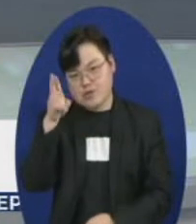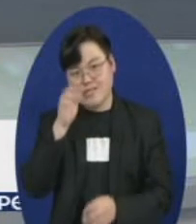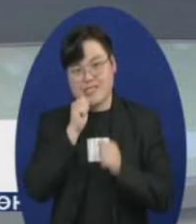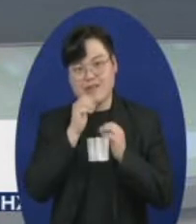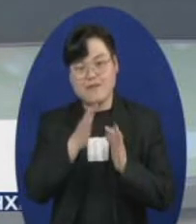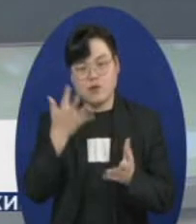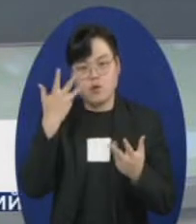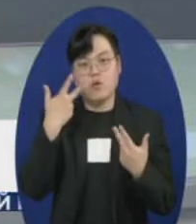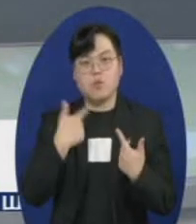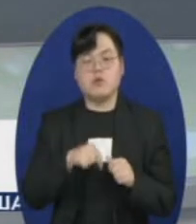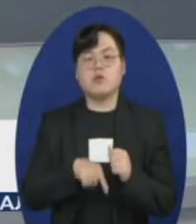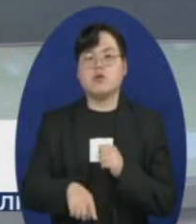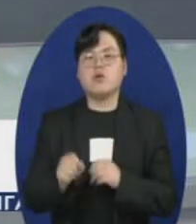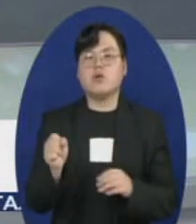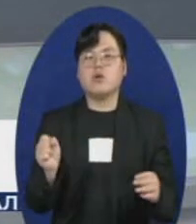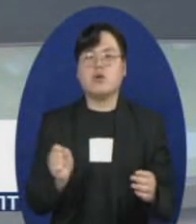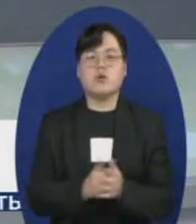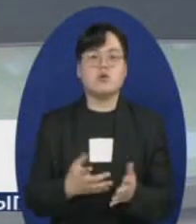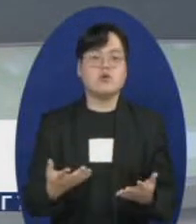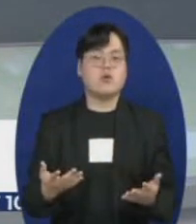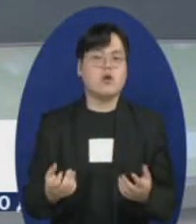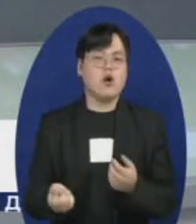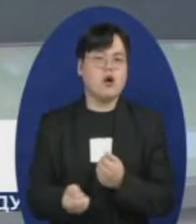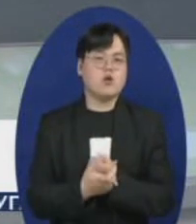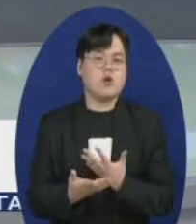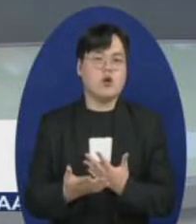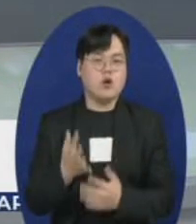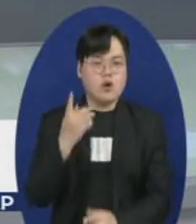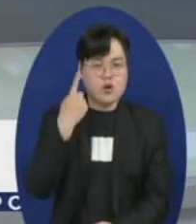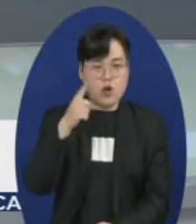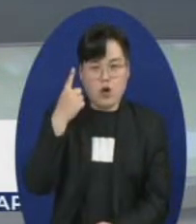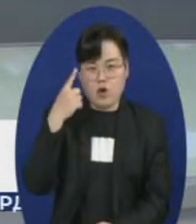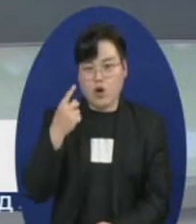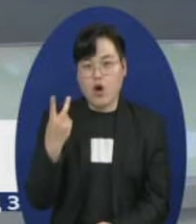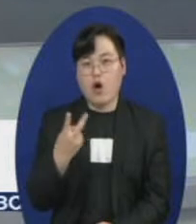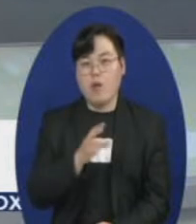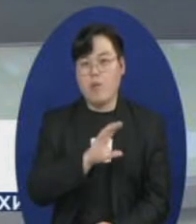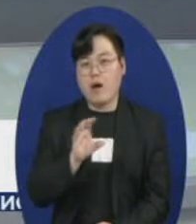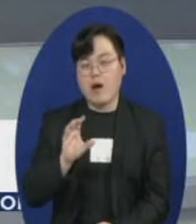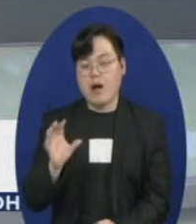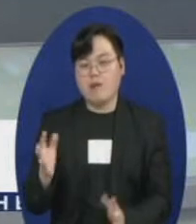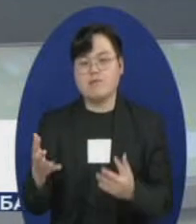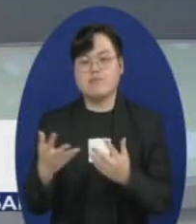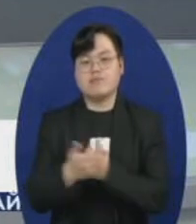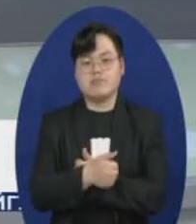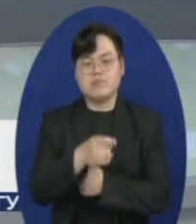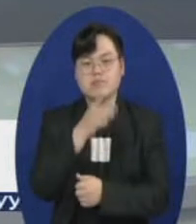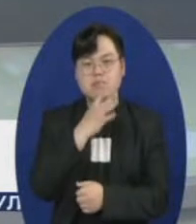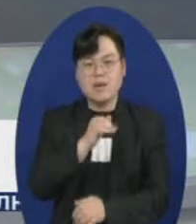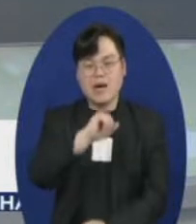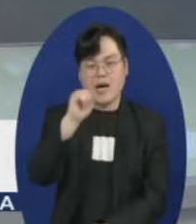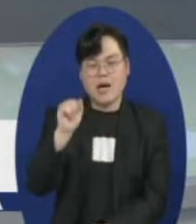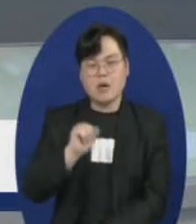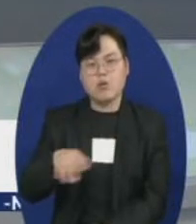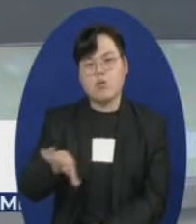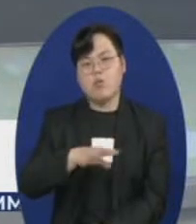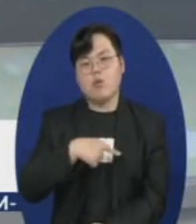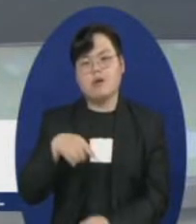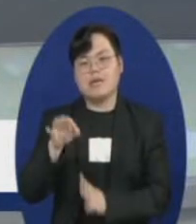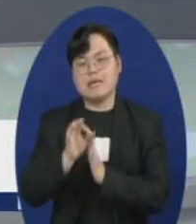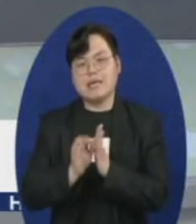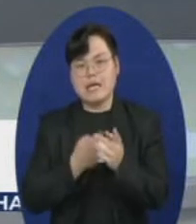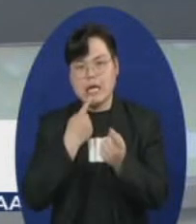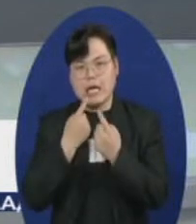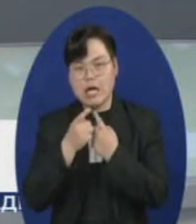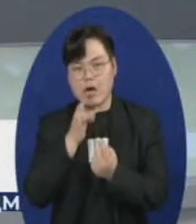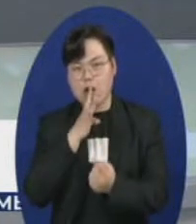байгуулсан байна. За энэ удаагийн их хурлын гол онцлог нь зохиолчдын хоёр байгууллага нэгдэх шийдвэрийг гаргаж салбарын тулгунтсан асуудлуудаан өргөн бүрэлдэхүүнтэйгээр хэрэгжүүлсэн